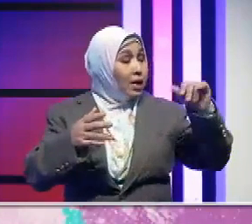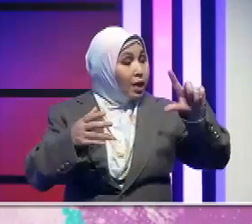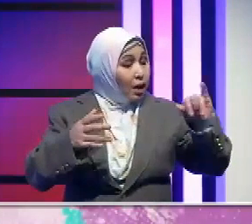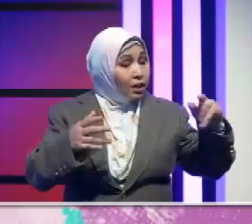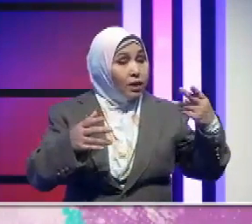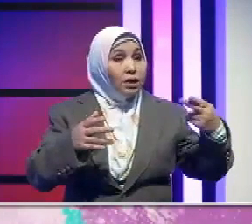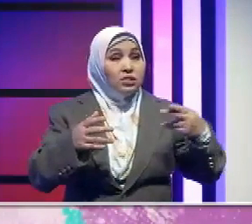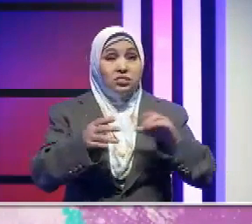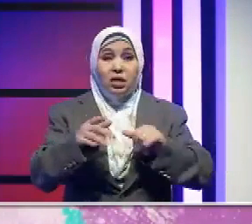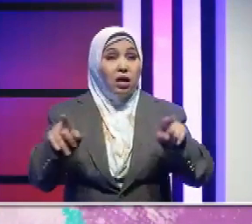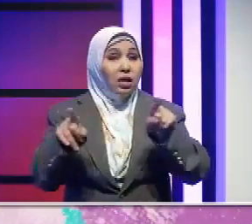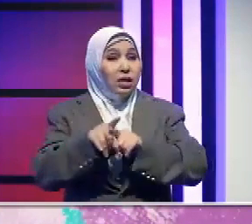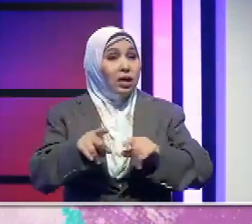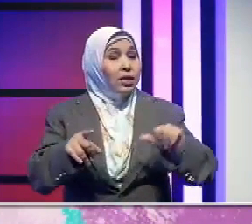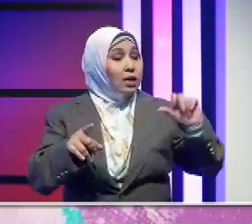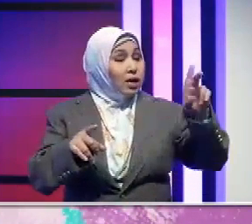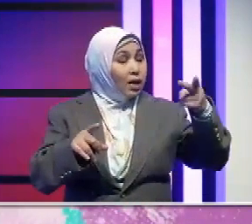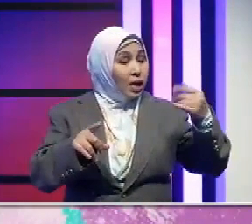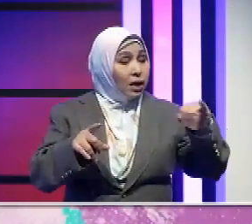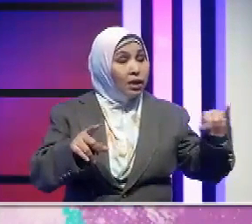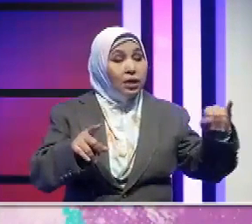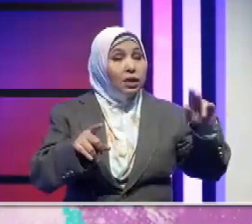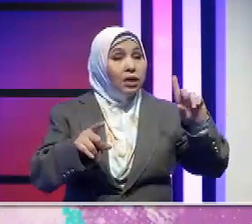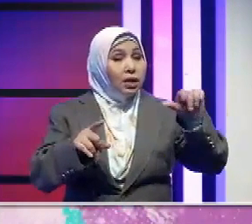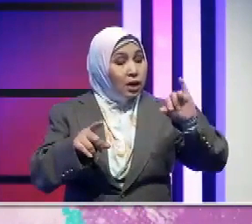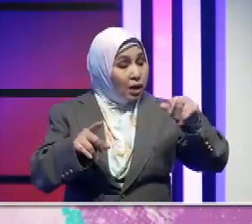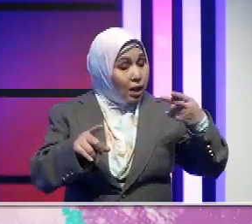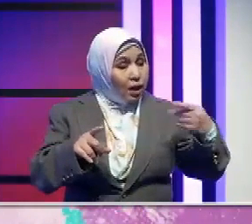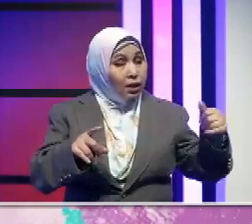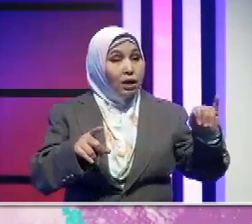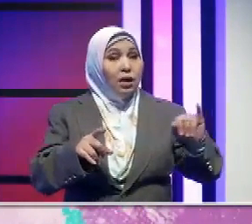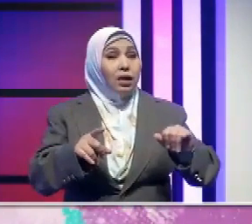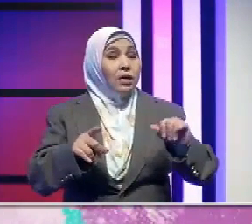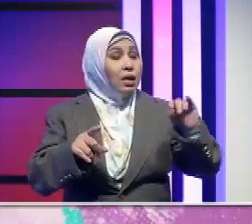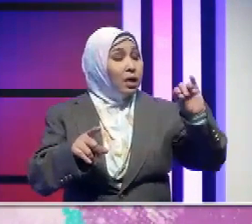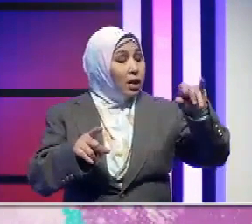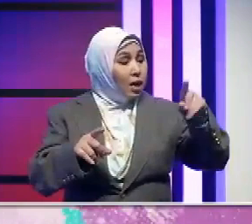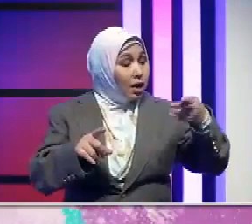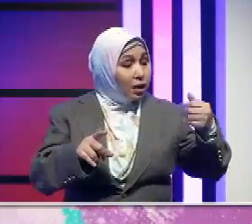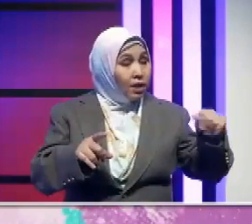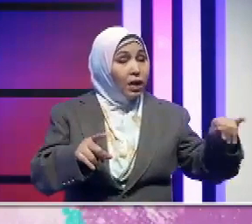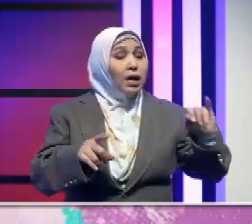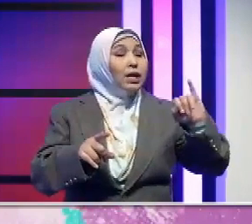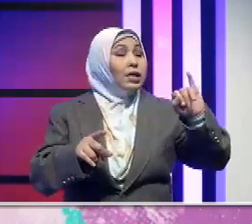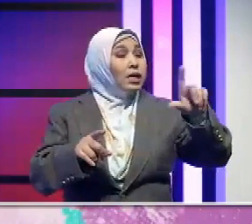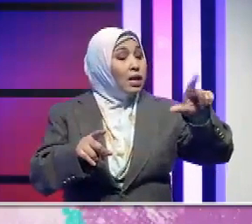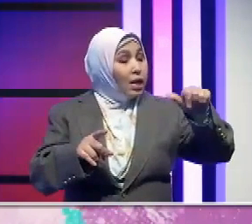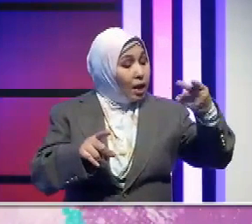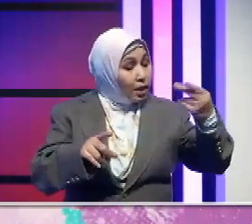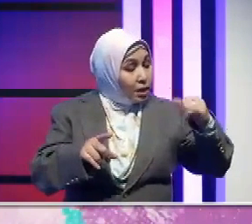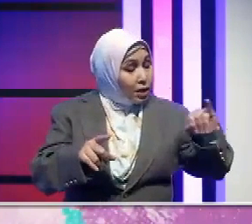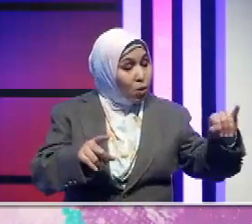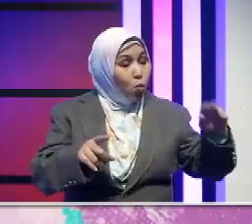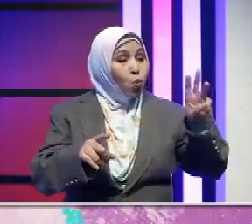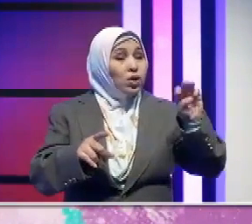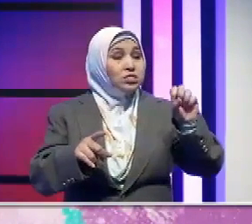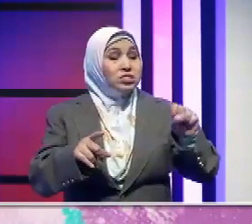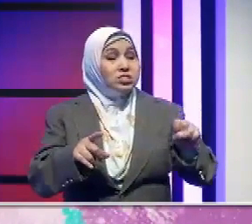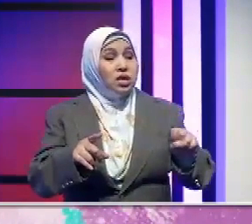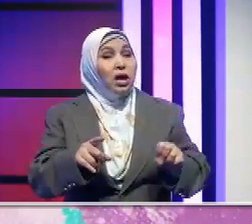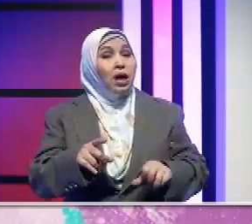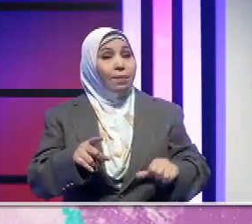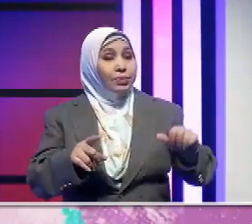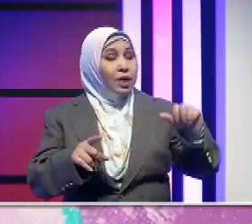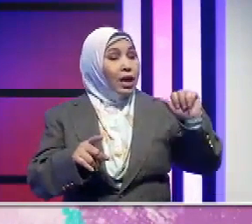kita samarkan dia. Ilai, ilai was. Tak jelas bunyi ha tu. Ilaihi was. Kan?